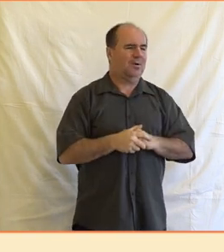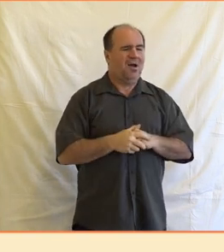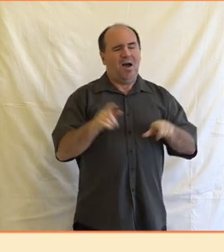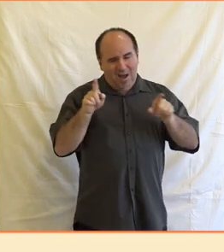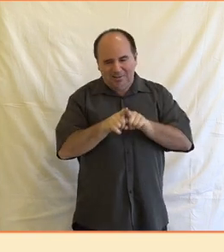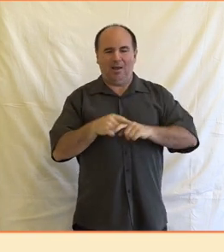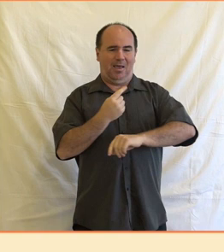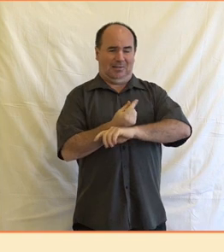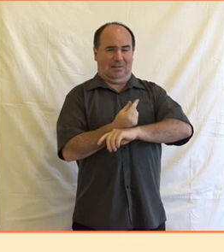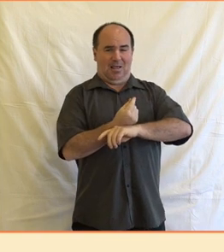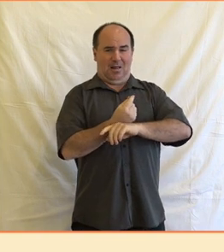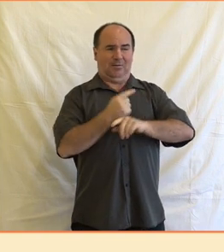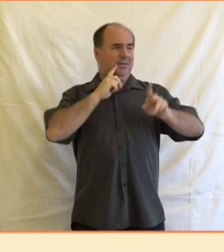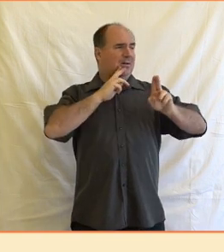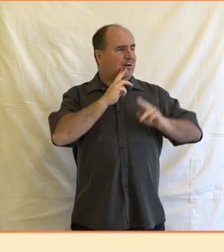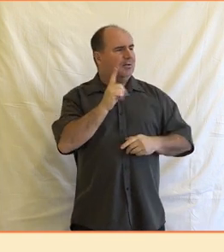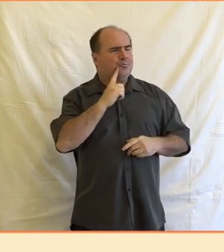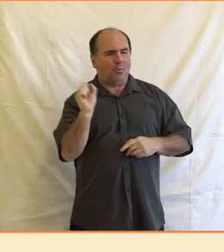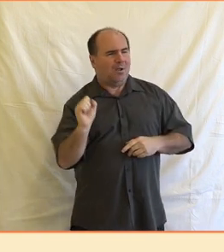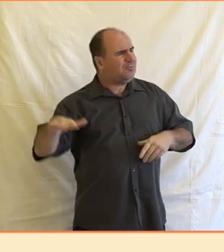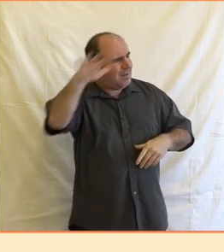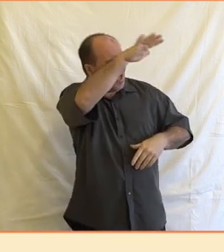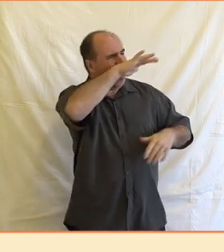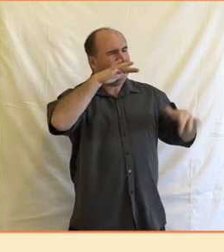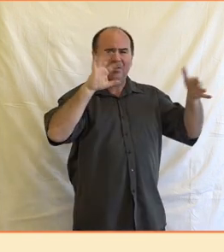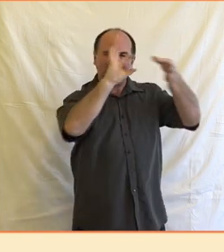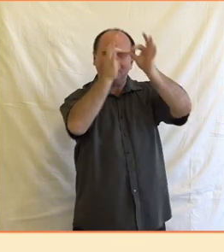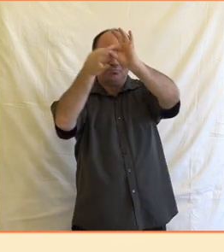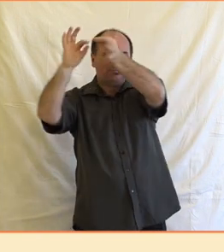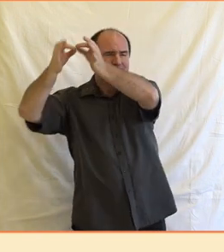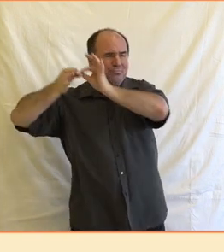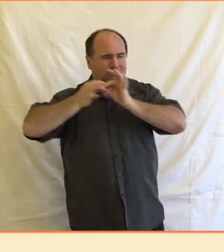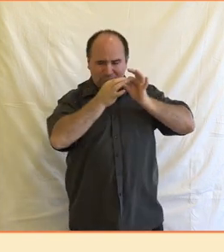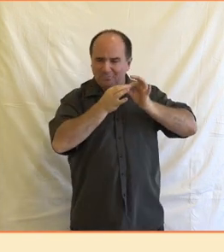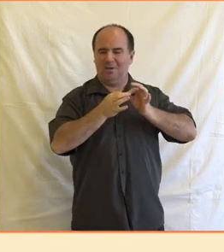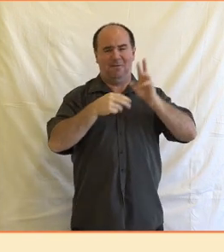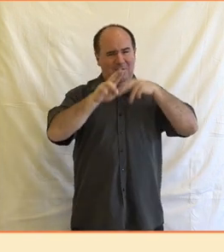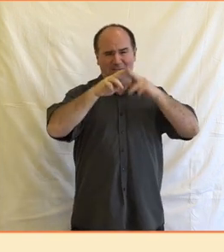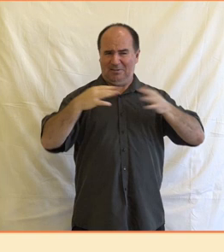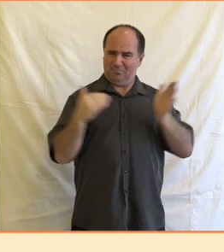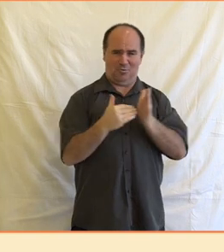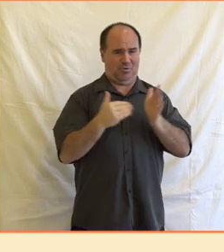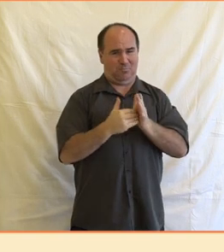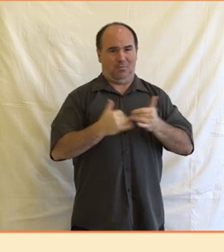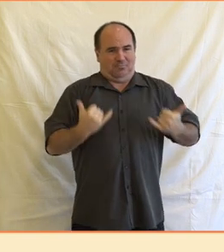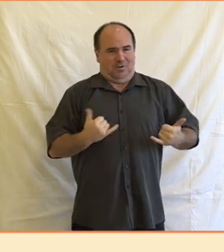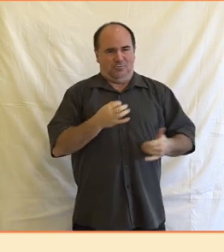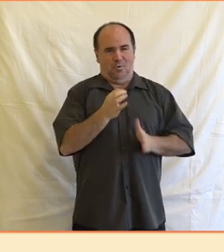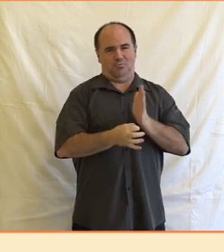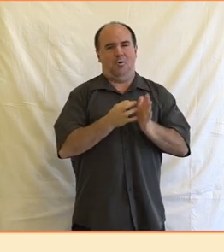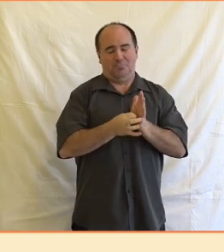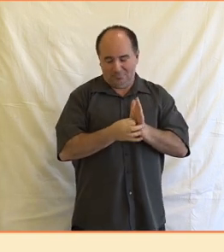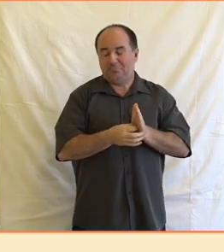je stále řekněme, potřebnějším rozměrem nebo reálnějším rozměrem